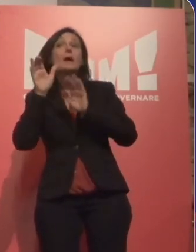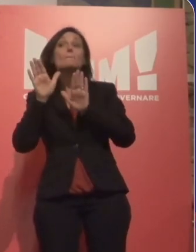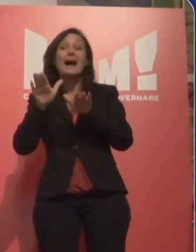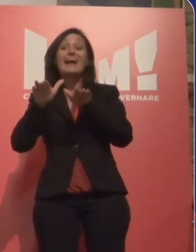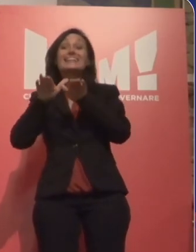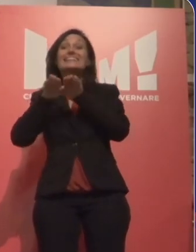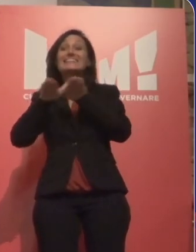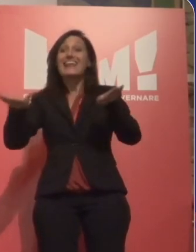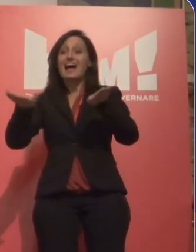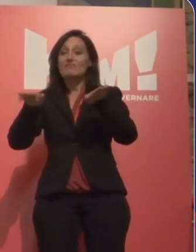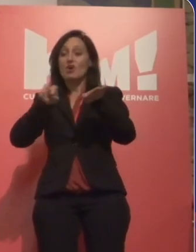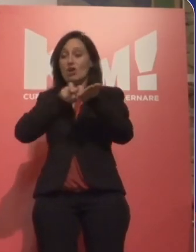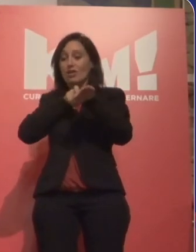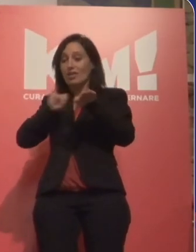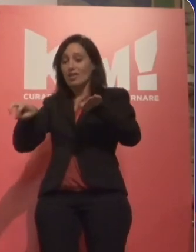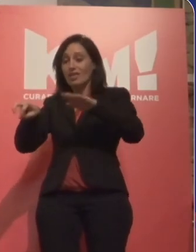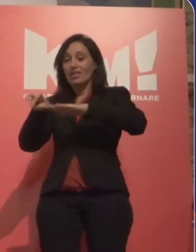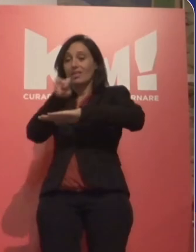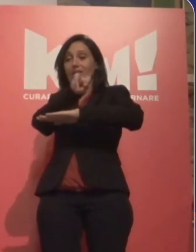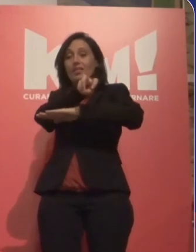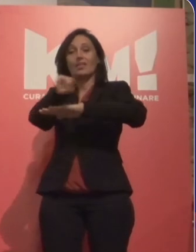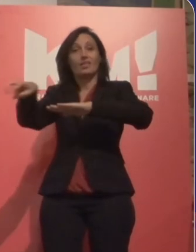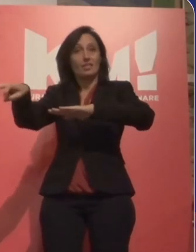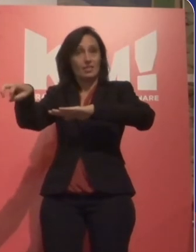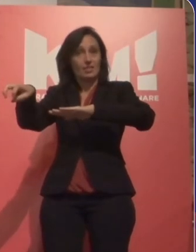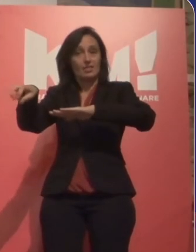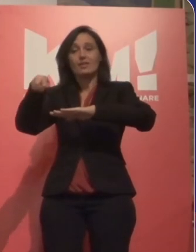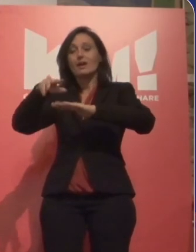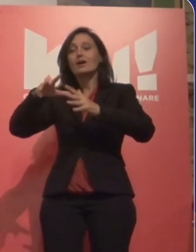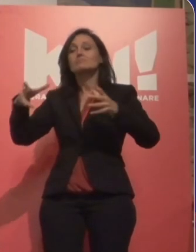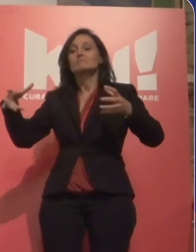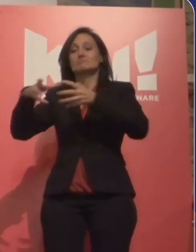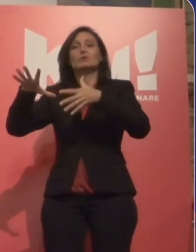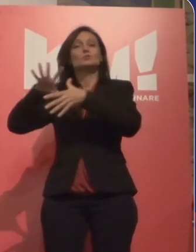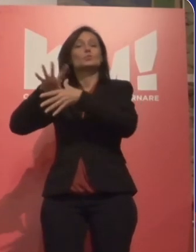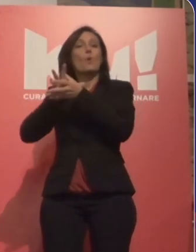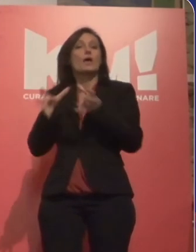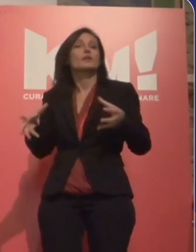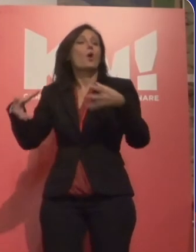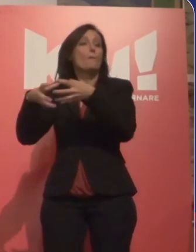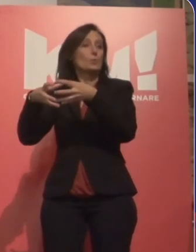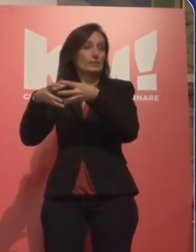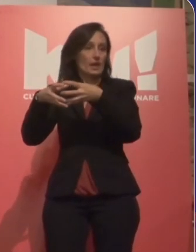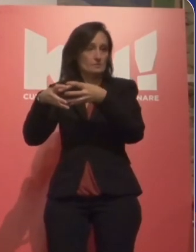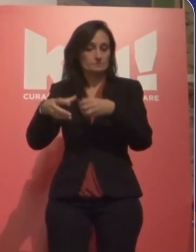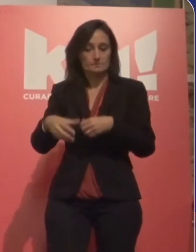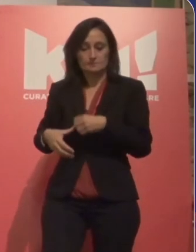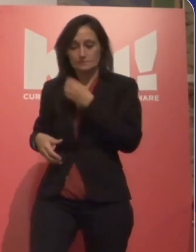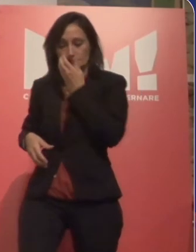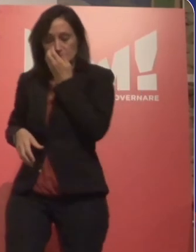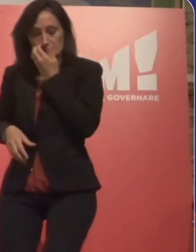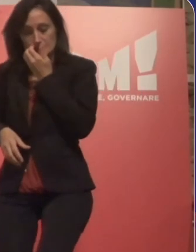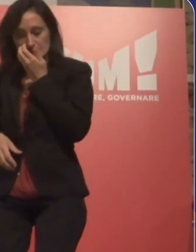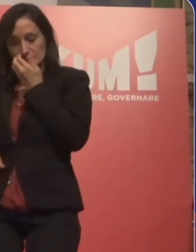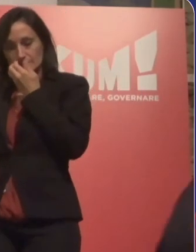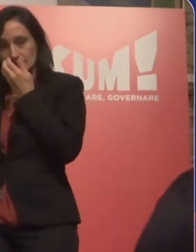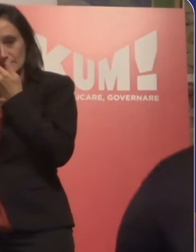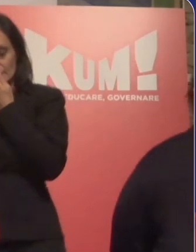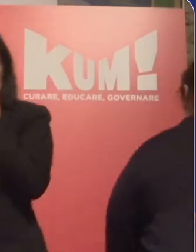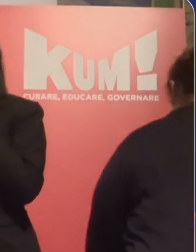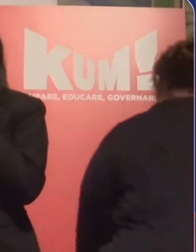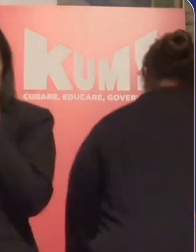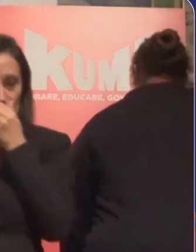un tavolo e fanno loro squadra comunità e io credo che immaginare debba proprio